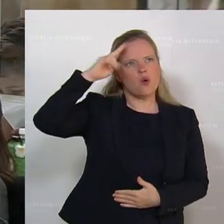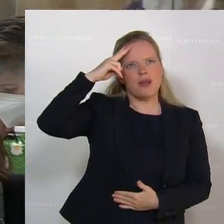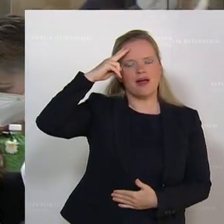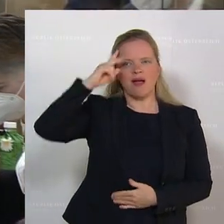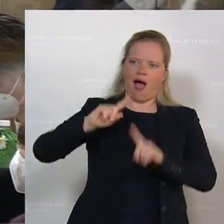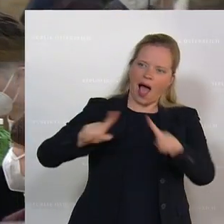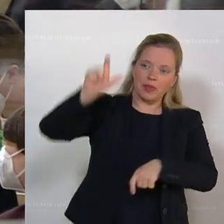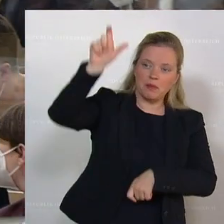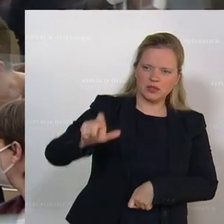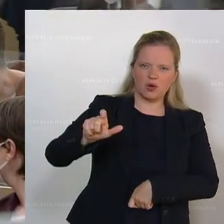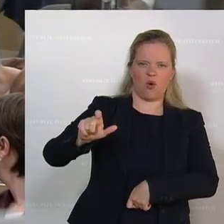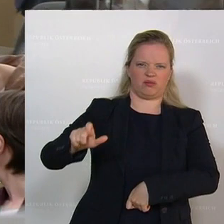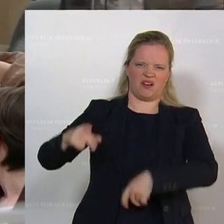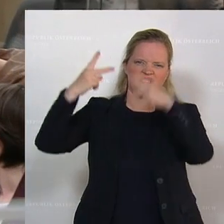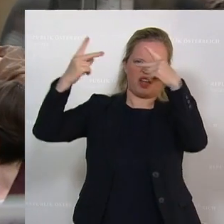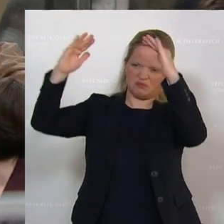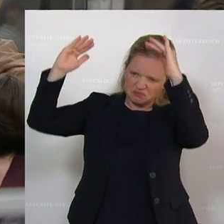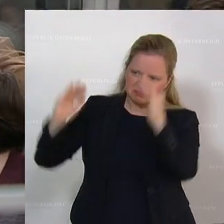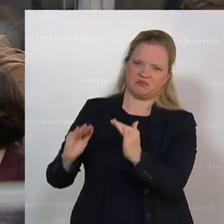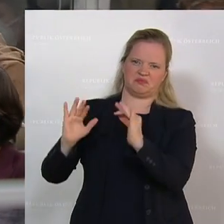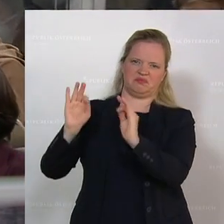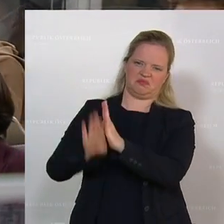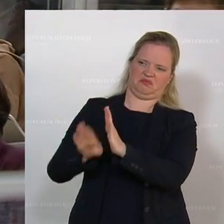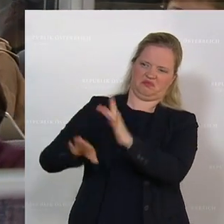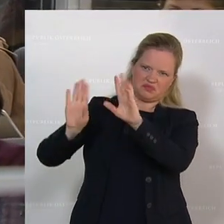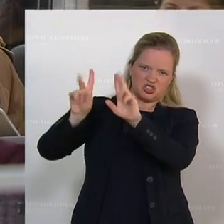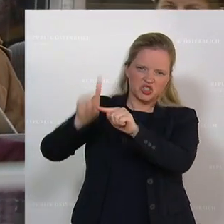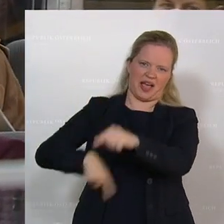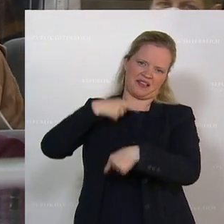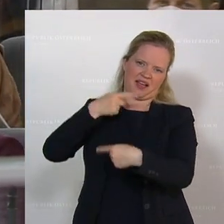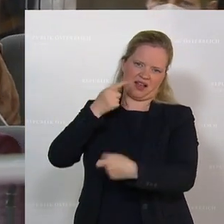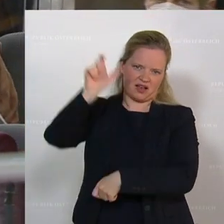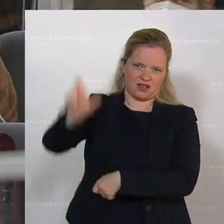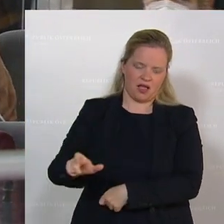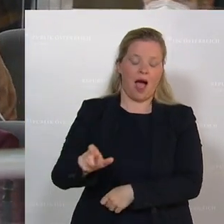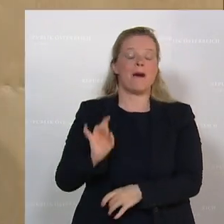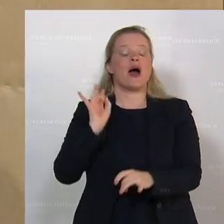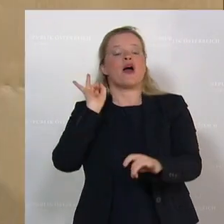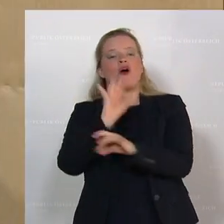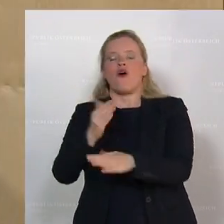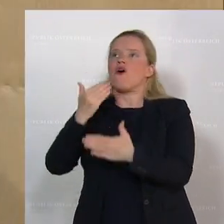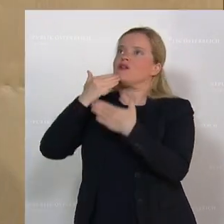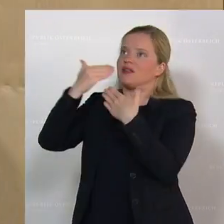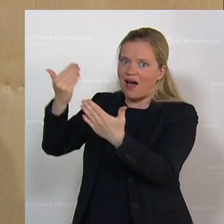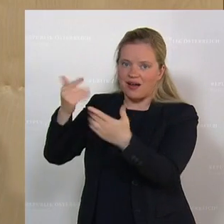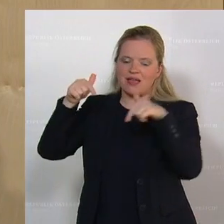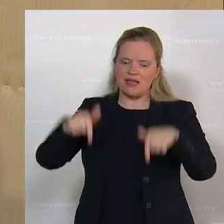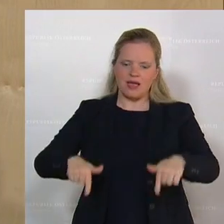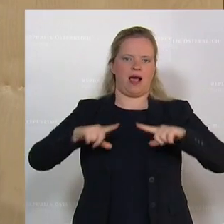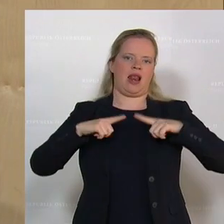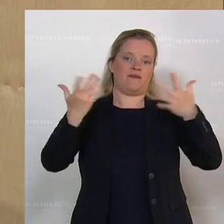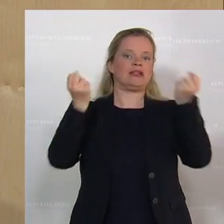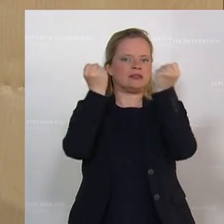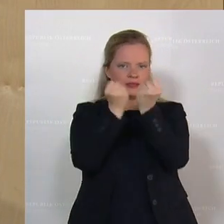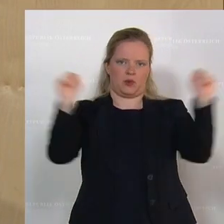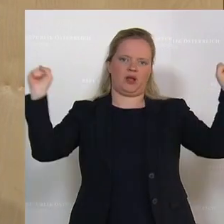andere herabzuwürdigen und schlecht zu reden. Aber Gott sei Dank, sehr geehrte Damen und Herren, leben wir in einer Demokratie. Und das ist das